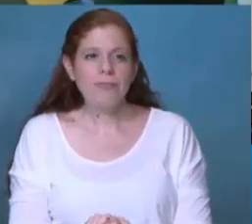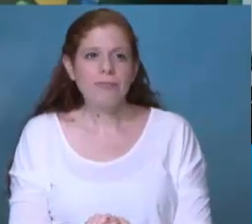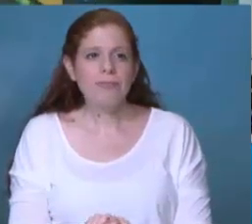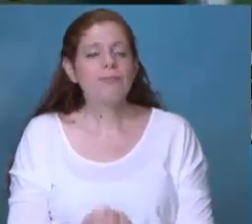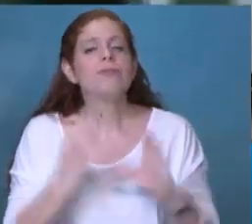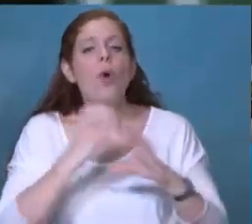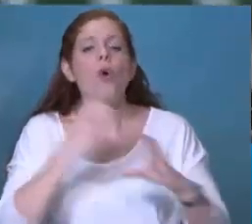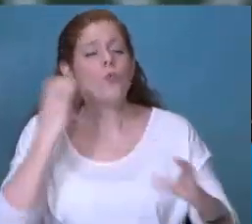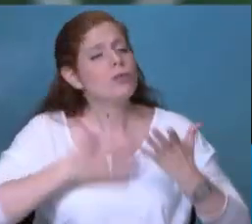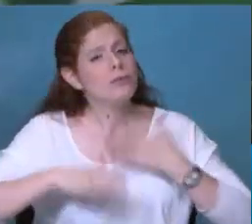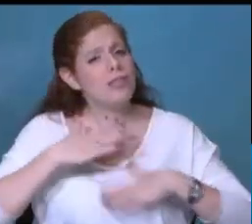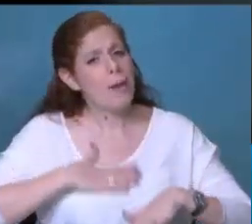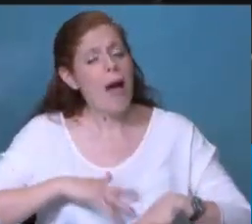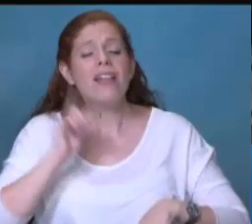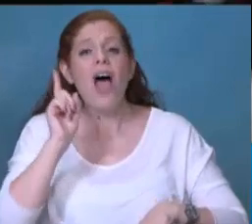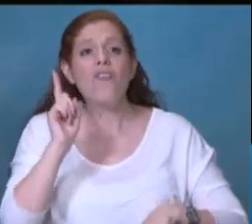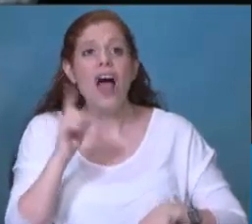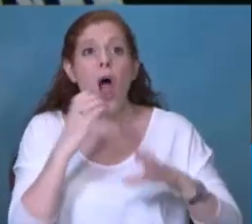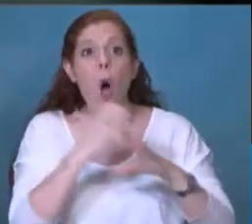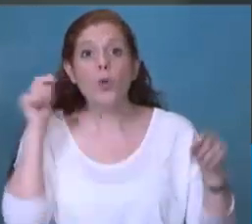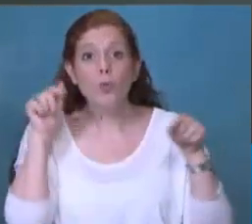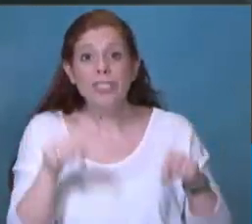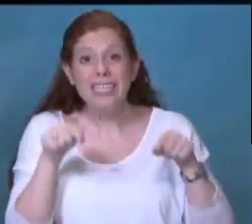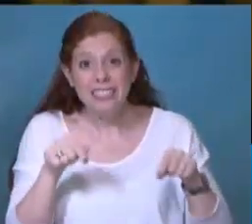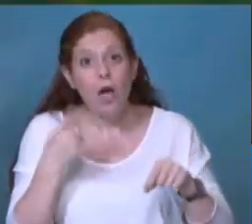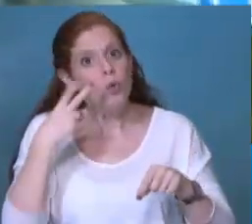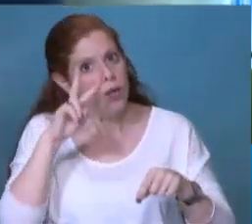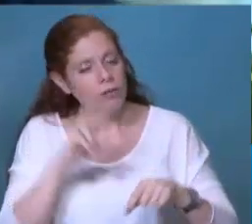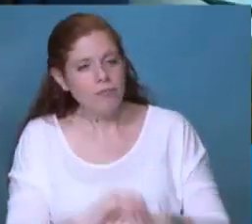אוטובוסים זה נחמד, אבל האוטובוס הזה יותר.